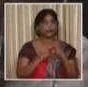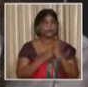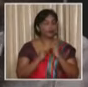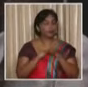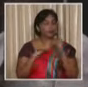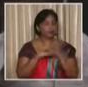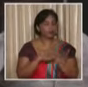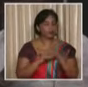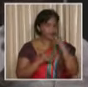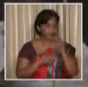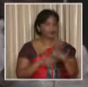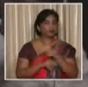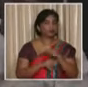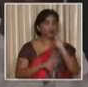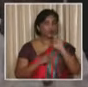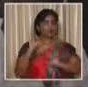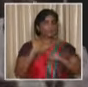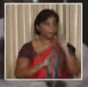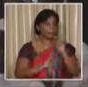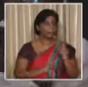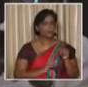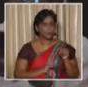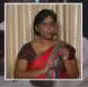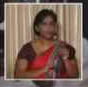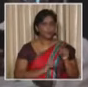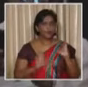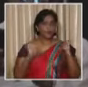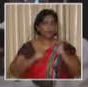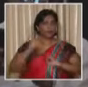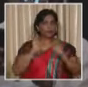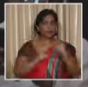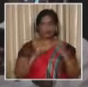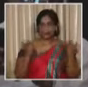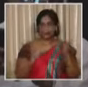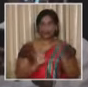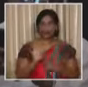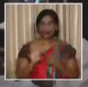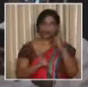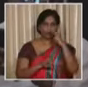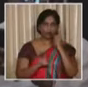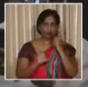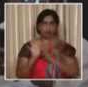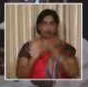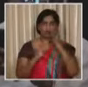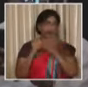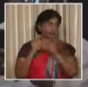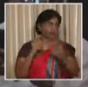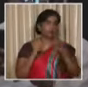සේවයේ ඇත්තරම දැන් ඉන්නේ 140යි. 160ක් නැහැ. මේක අවුරුදු දෙකහමාරක තුනක් තිස්සේ තිබිච්ච